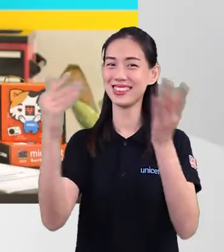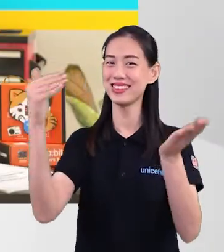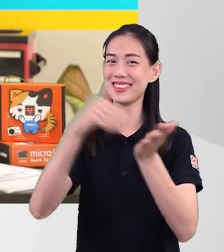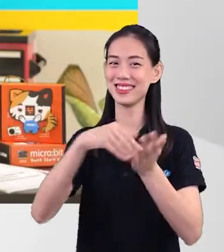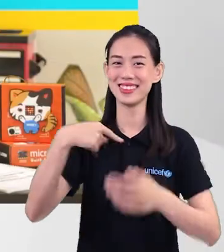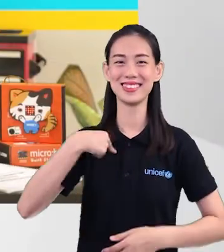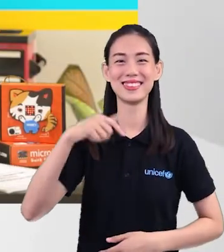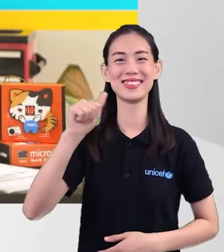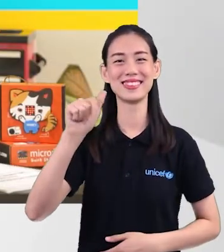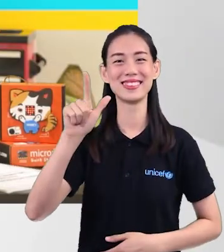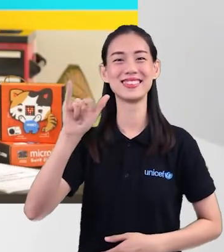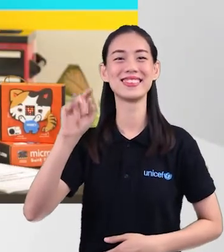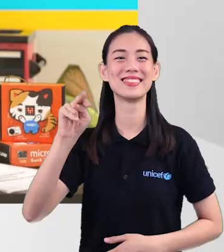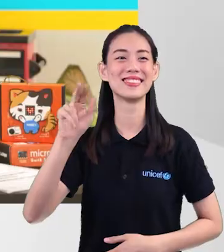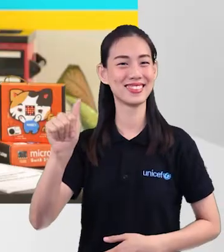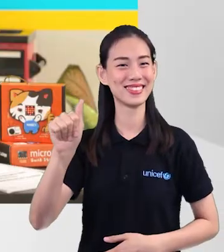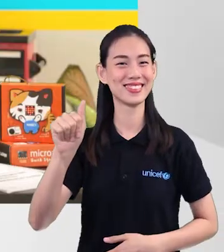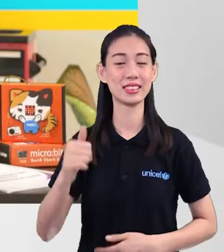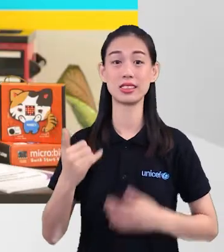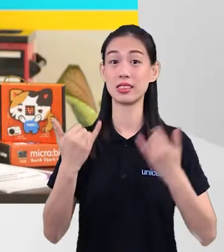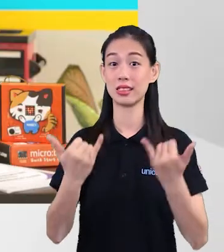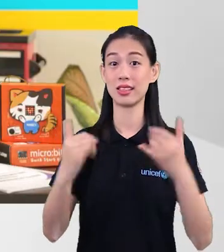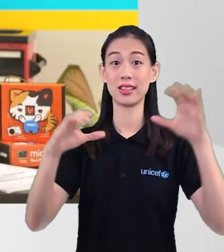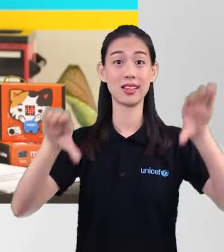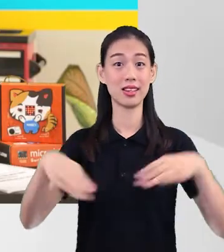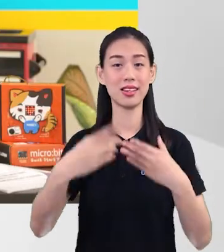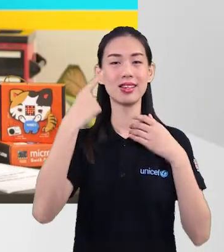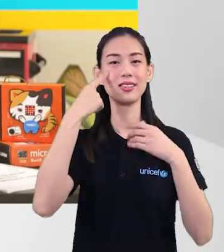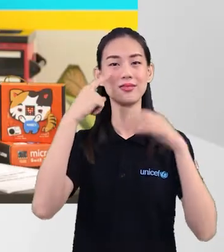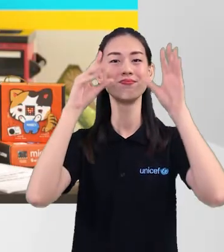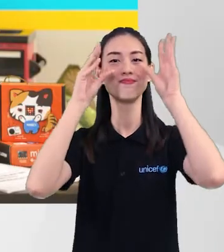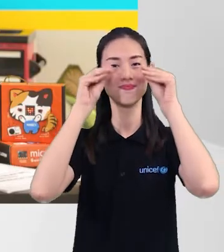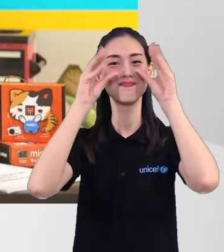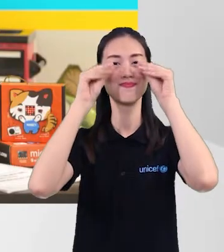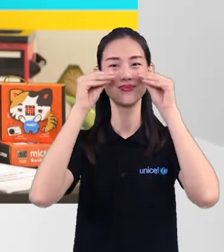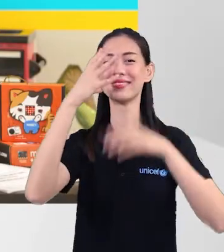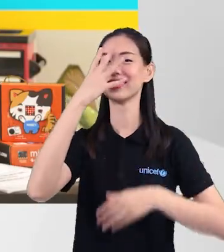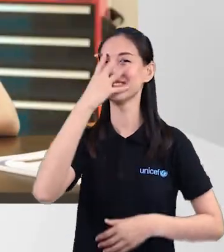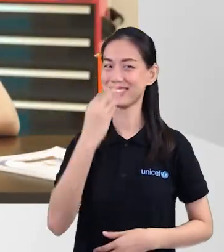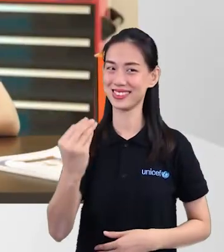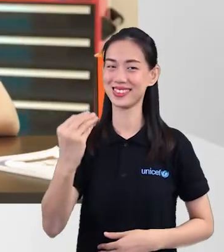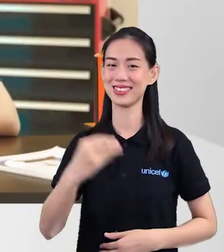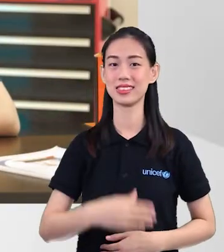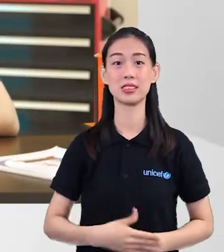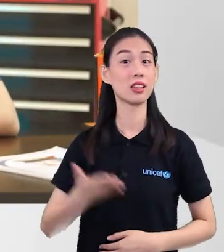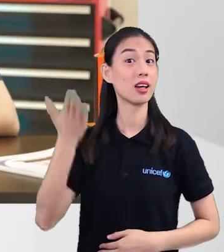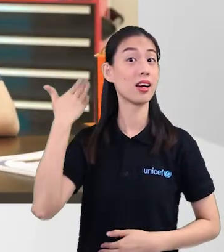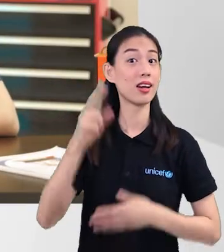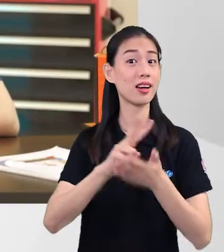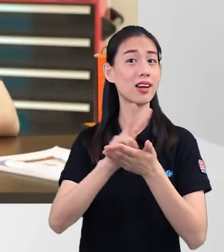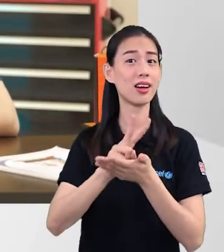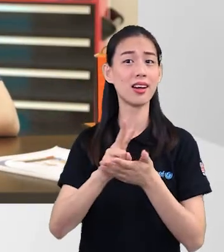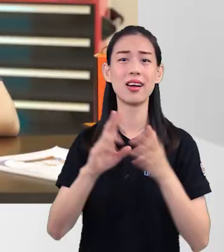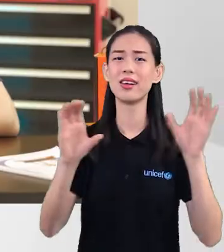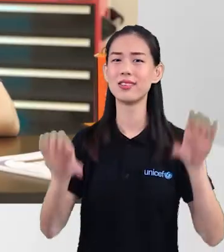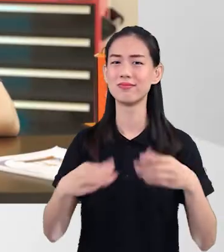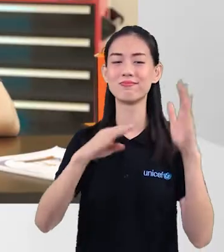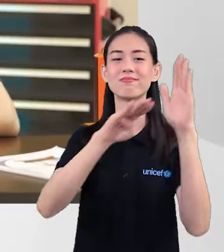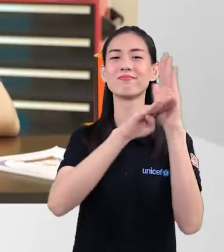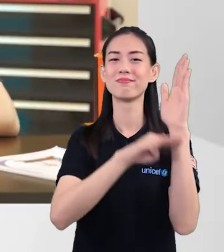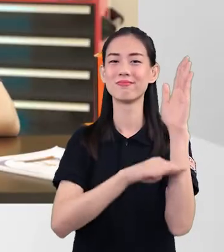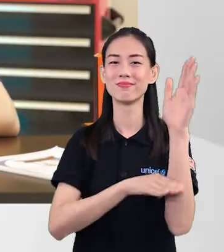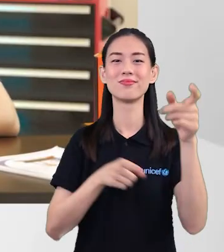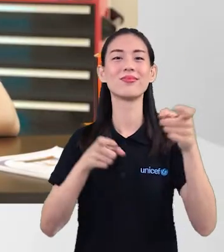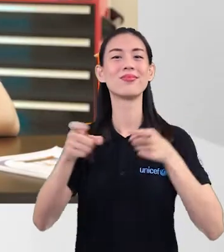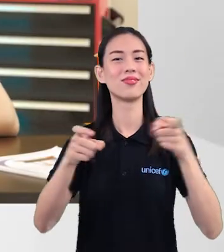World, selamat kembali ke Siri Microbit. Saya Alina dan hari ini kita akan cuba untuk membina mata serigala ini. Dalam video yang lepas, kita telah mengatur cara kod untuk